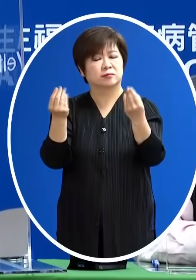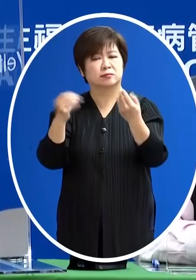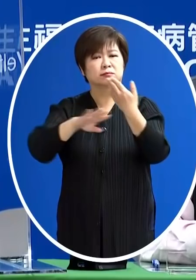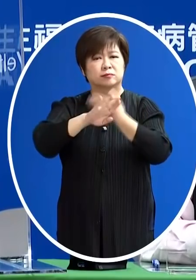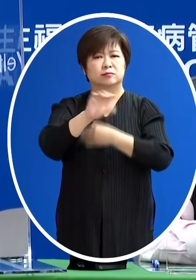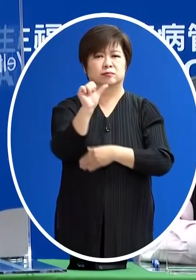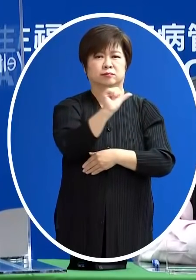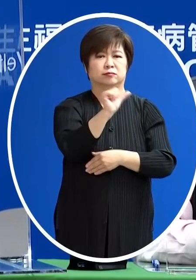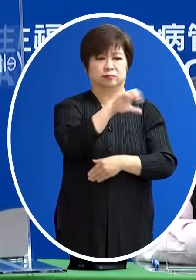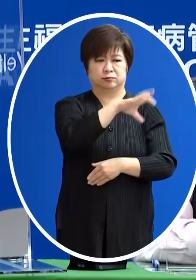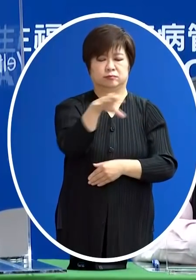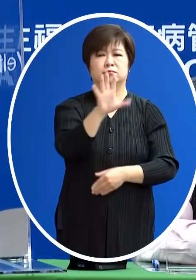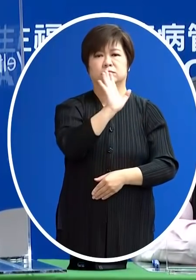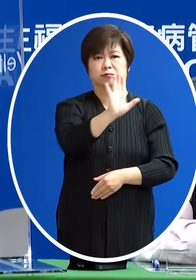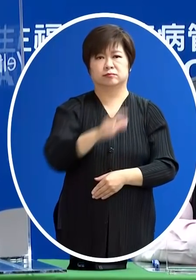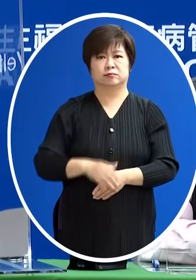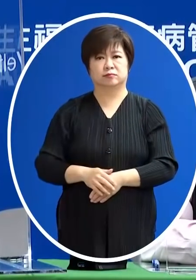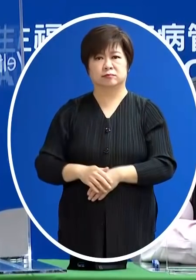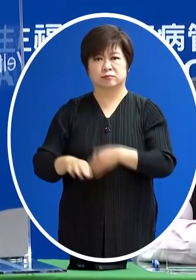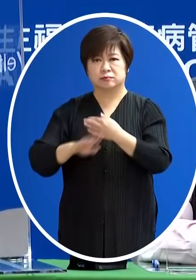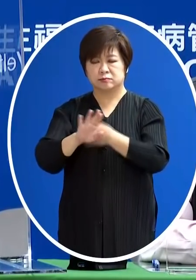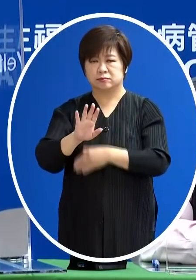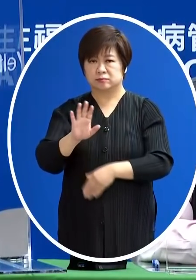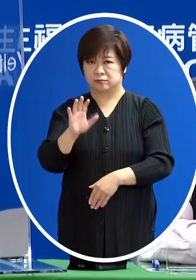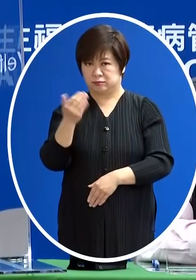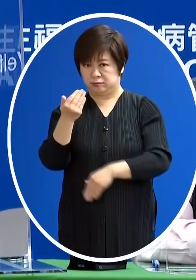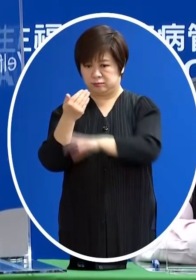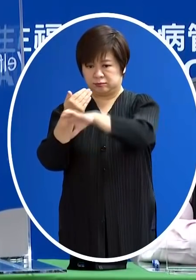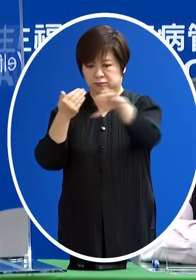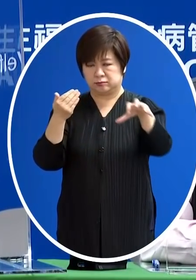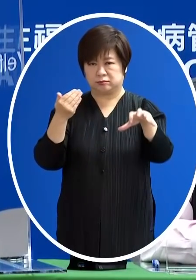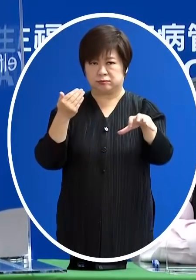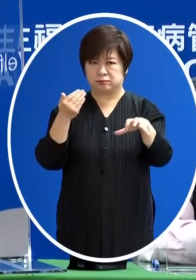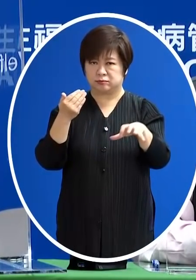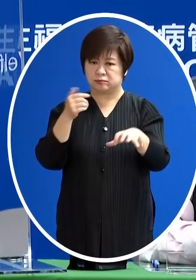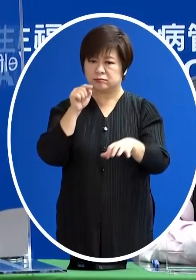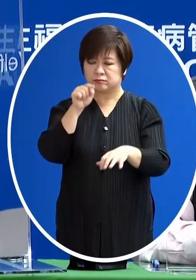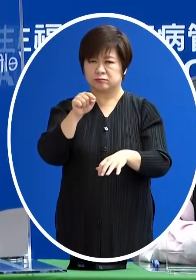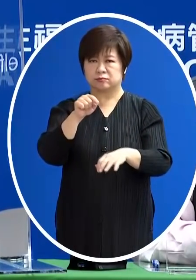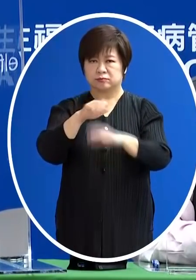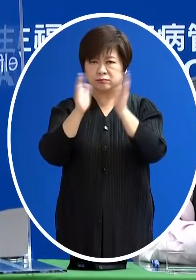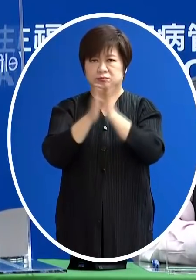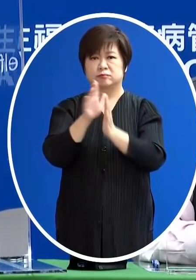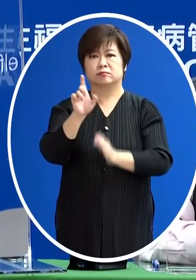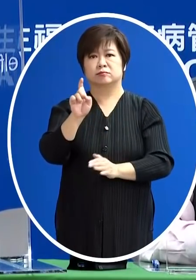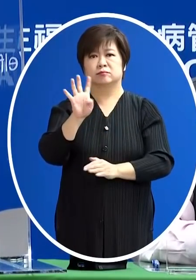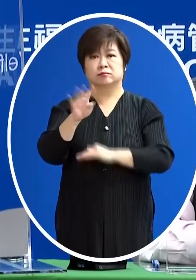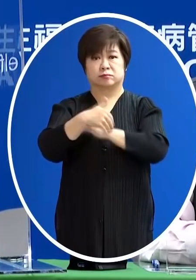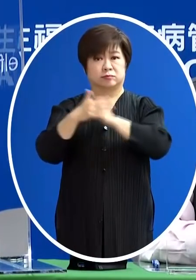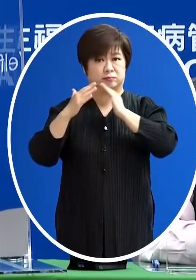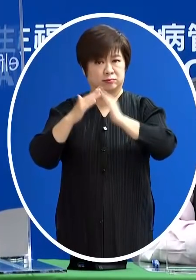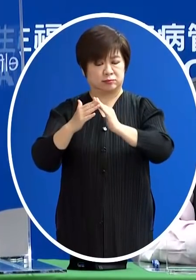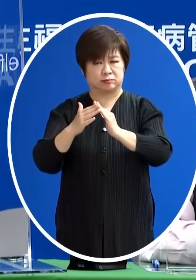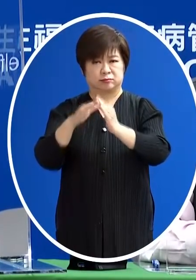那其他的县市里面有9个，所以总共是14个县市都有相关的案例。